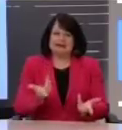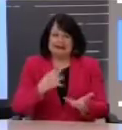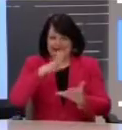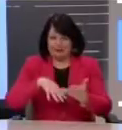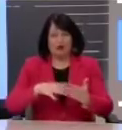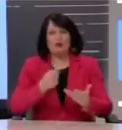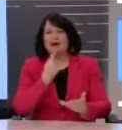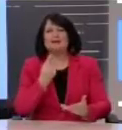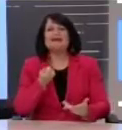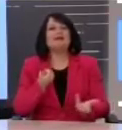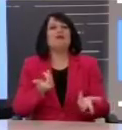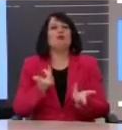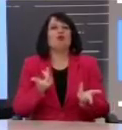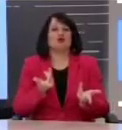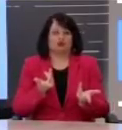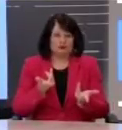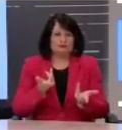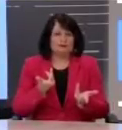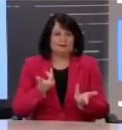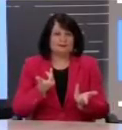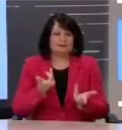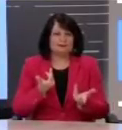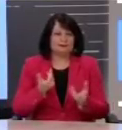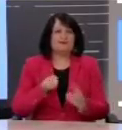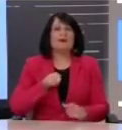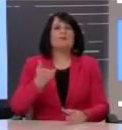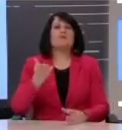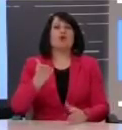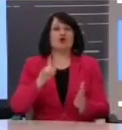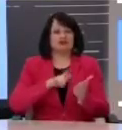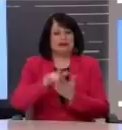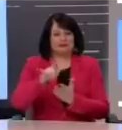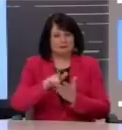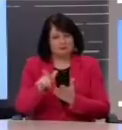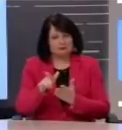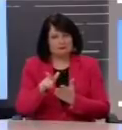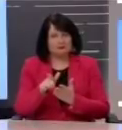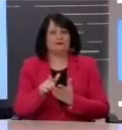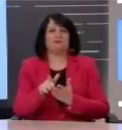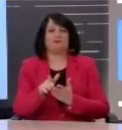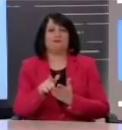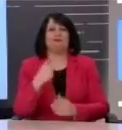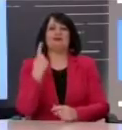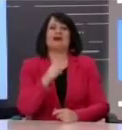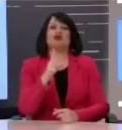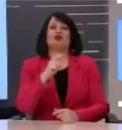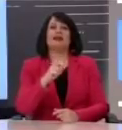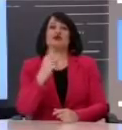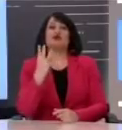αεροσκαφών που εντάχθηκε μέσα σε αυτό το letter of request, ήταν 123